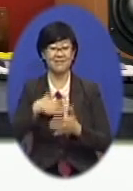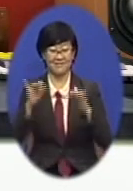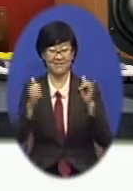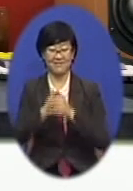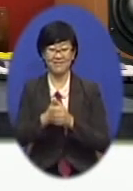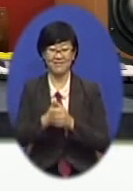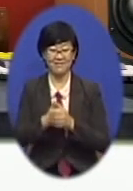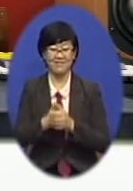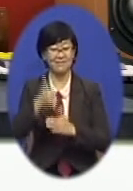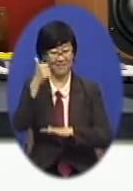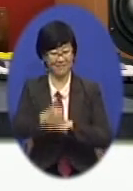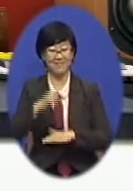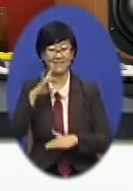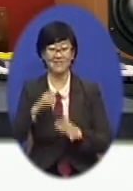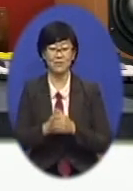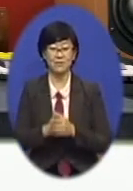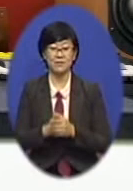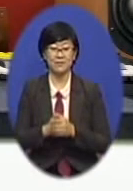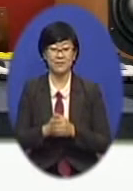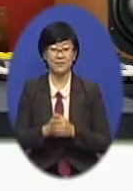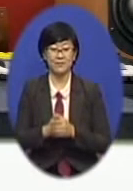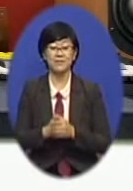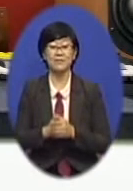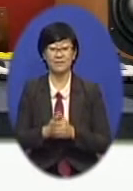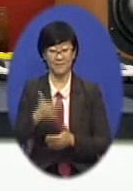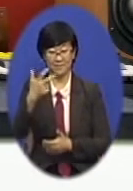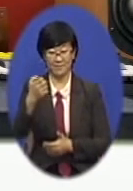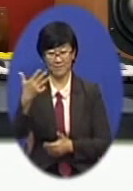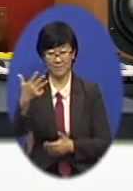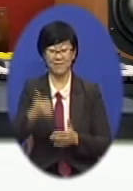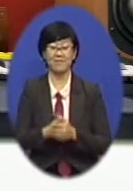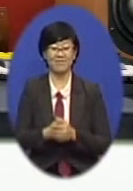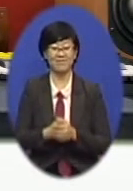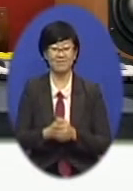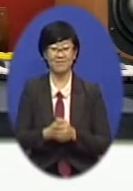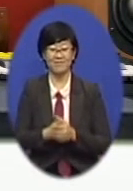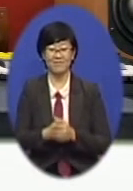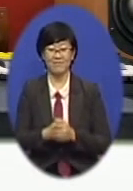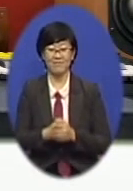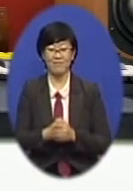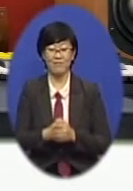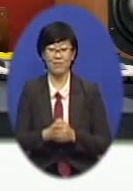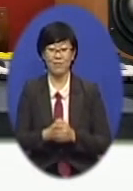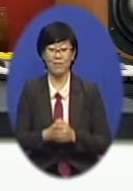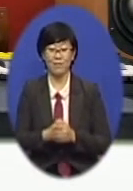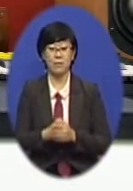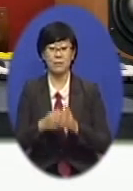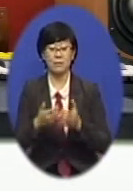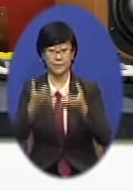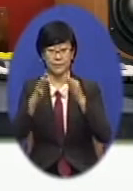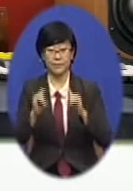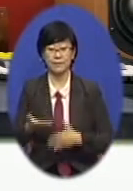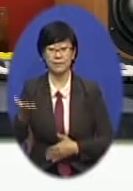심사가 궁금하네요. 궁금하죠. 어떻게 나왔을까요? 78표. 근데 이게